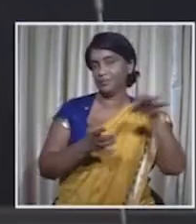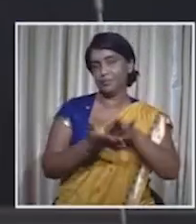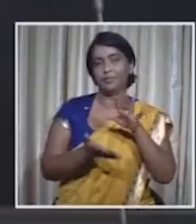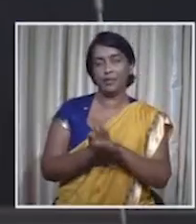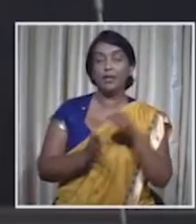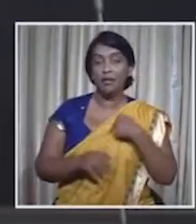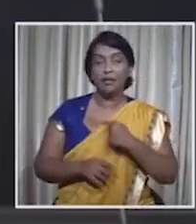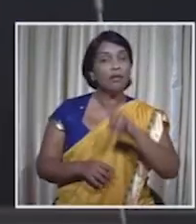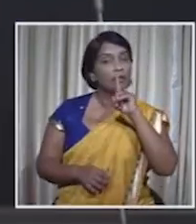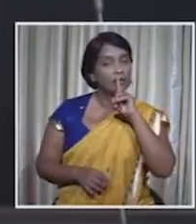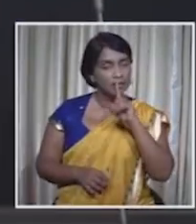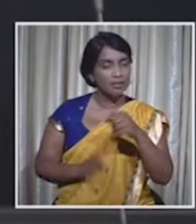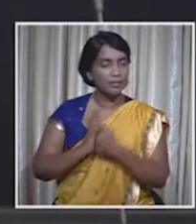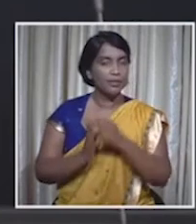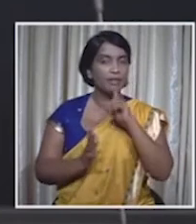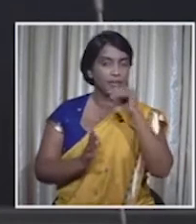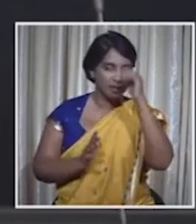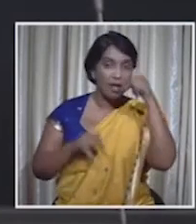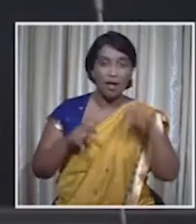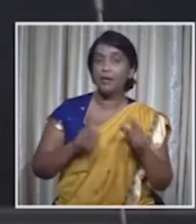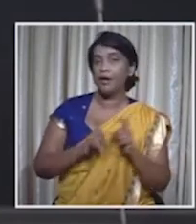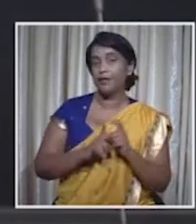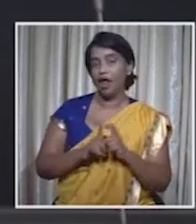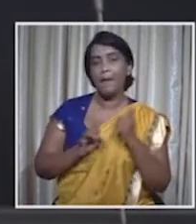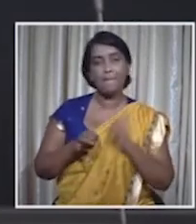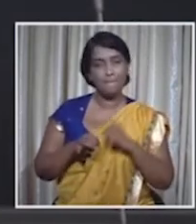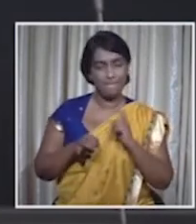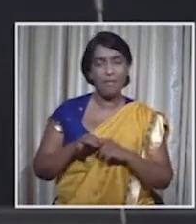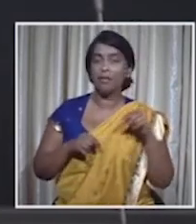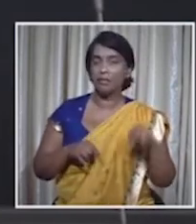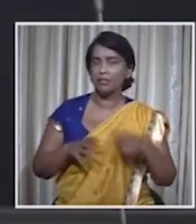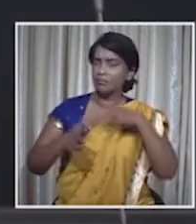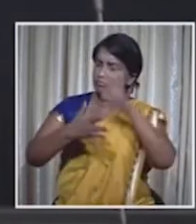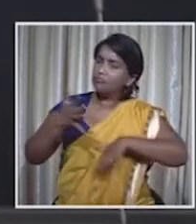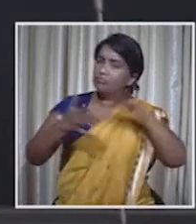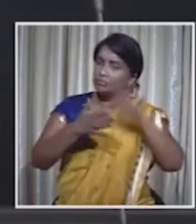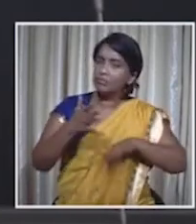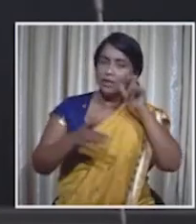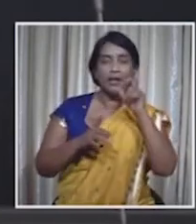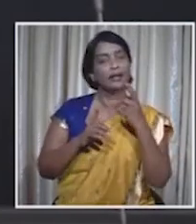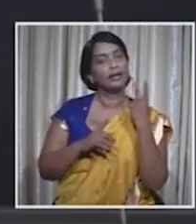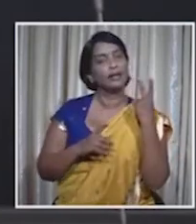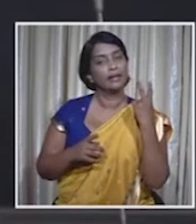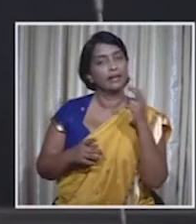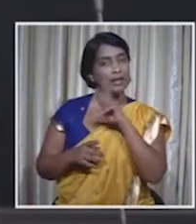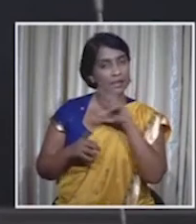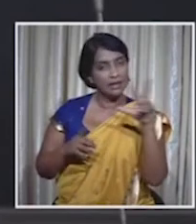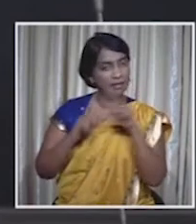කරයි. මම අහන්නේ ගරු කතානායකතුමනි, දැන් අද රටේ තියෙන ඩොලර් ප්‍රශ්නයක් නේ. දැන් මේ විස්තර බලපුවාම 2018